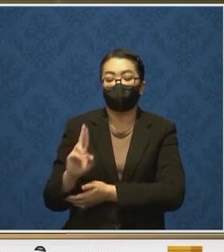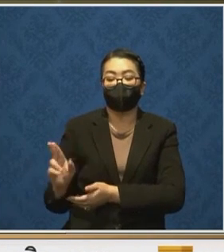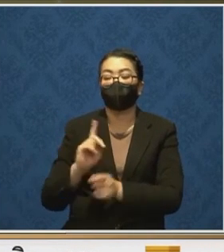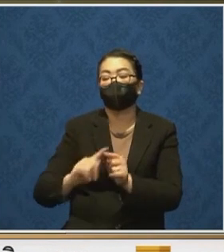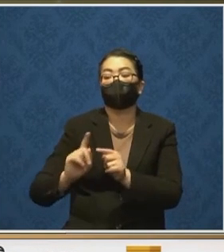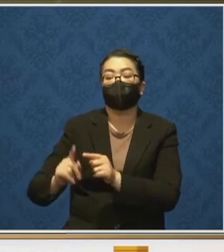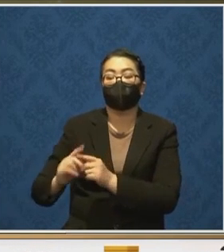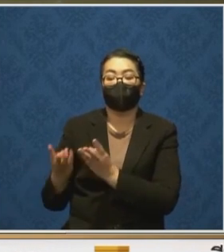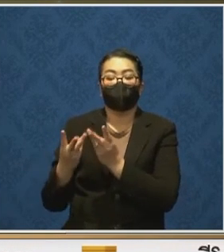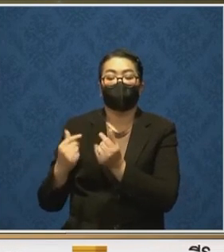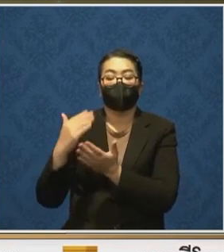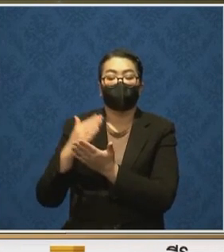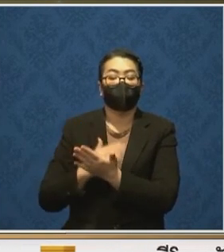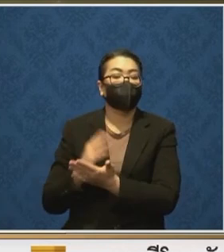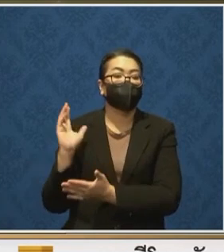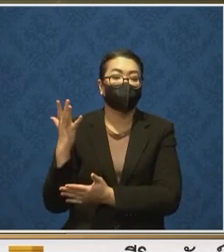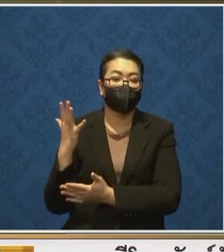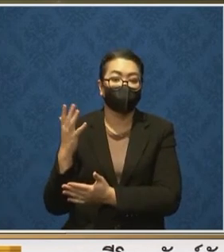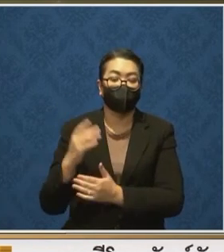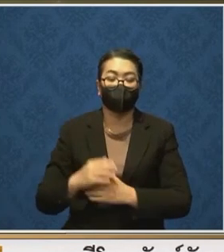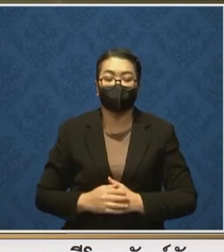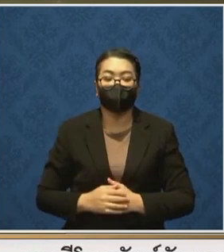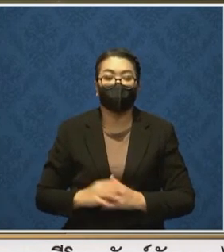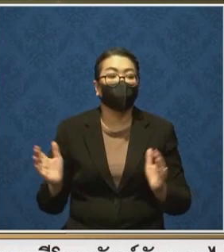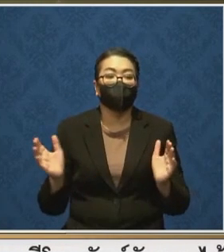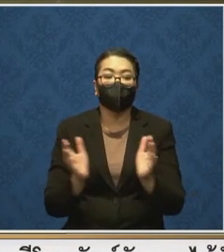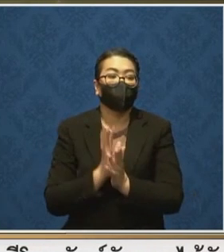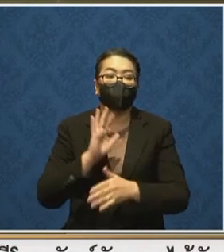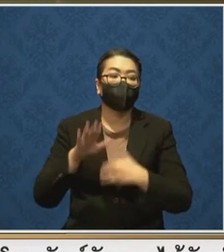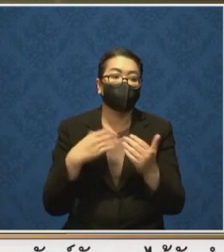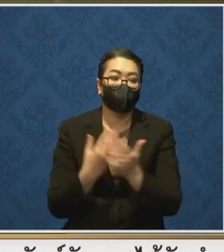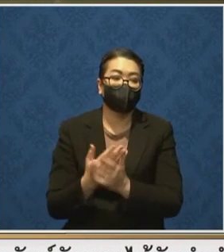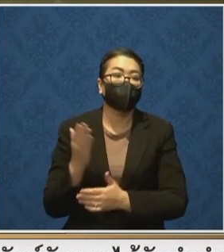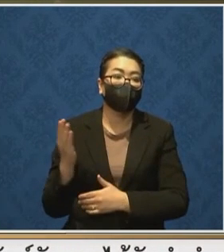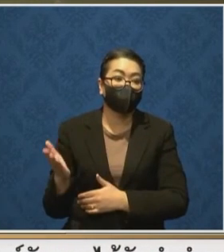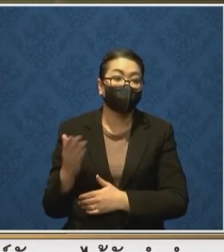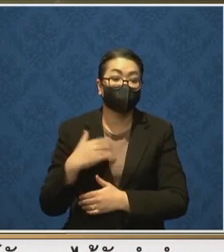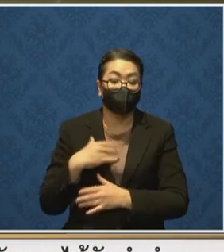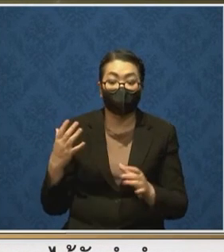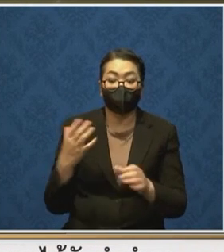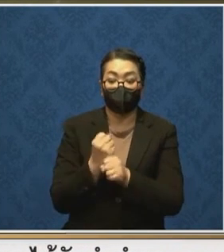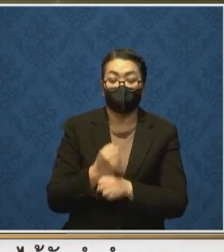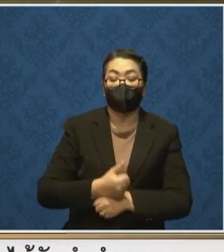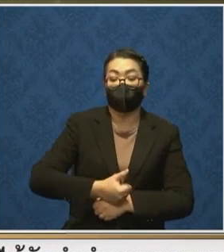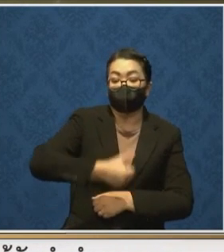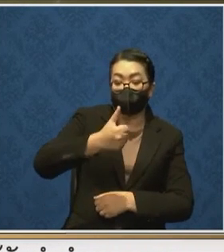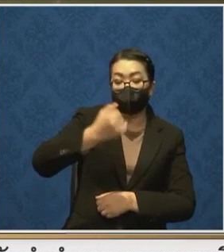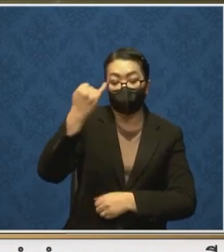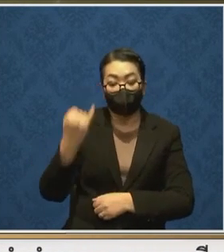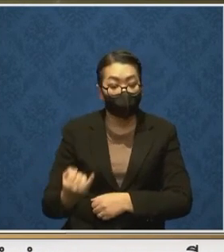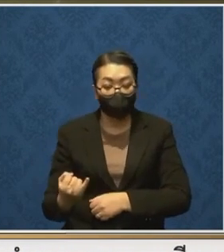ไม่ทาบรายละเอียดทำปทานทขอรบนี่ยังไม่มผลวาจะแพ้หรอชนะคดีนะครั